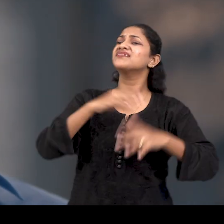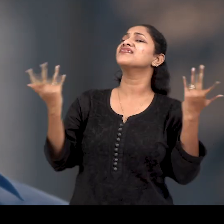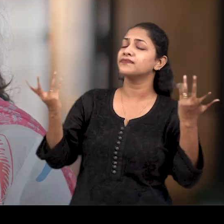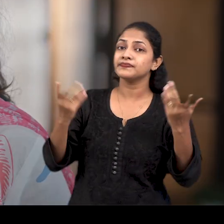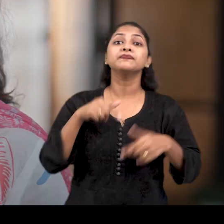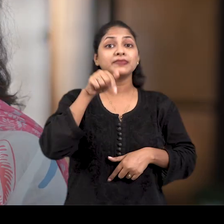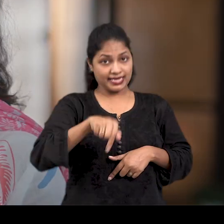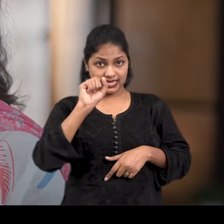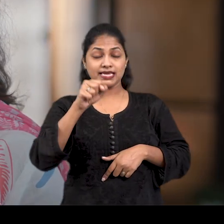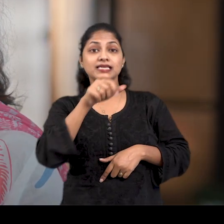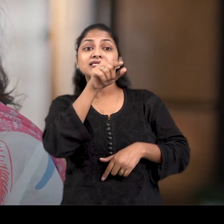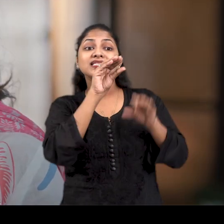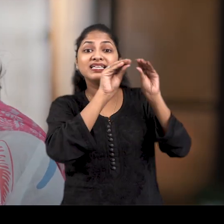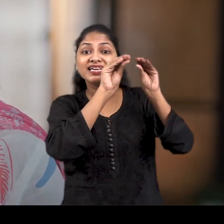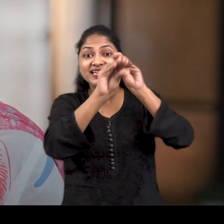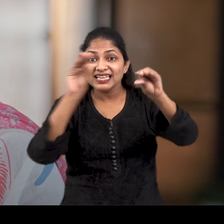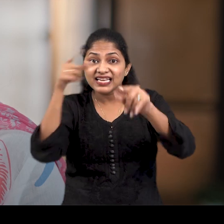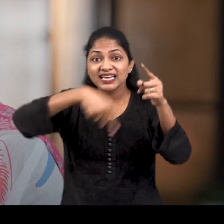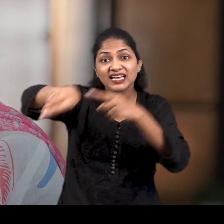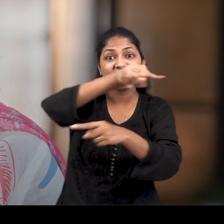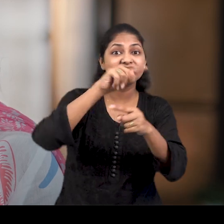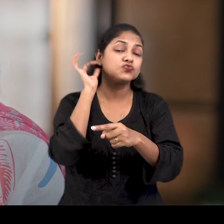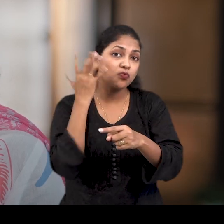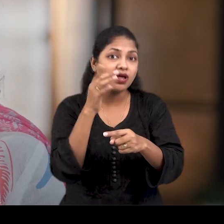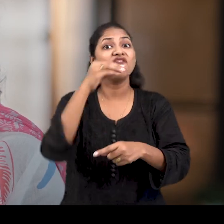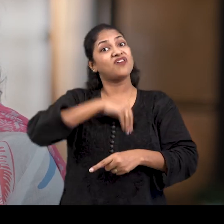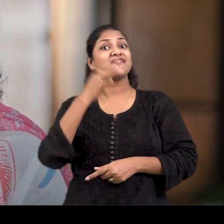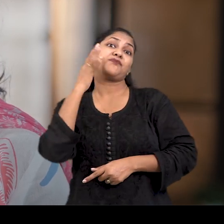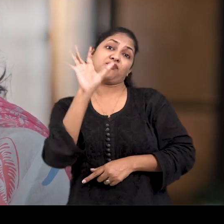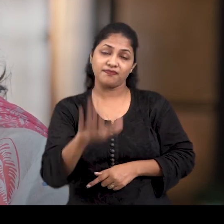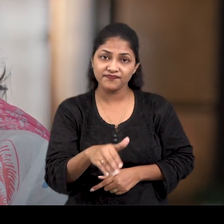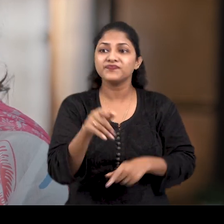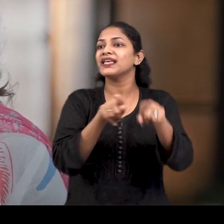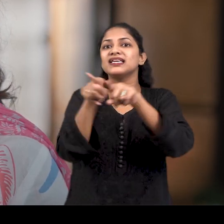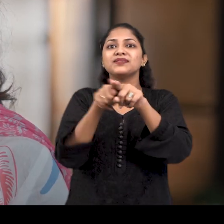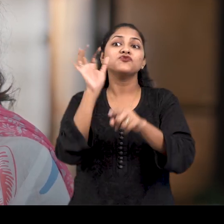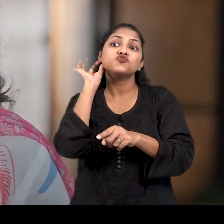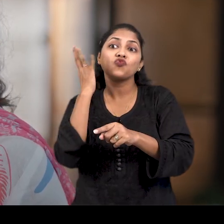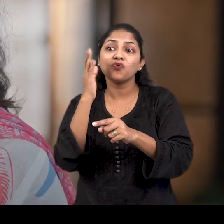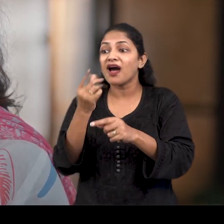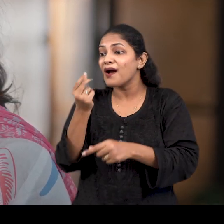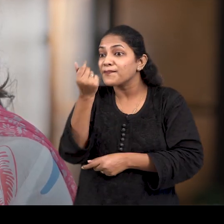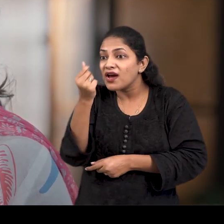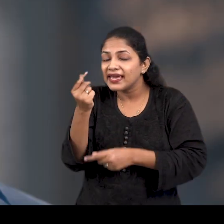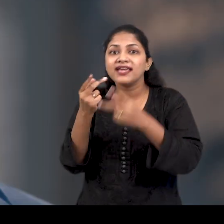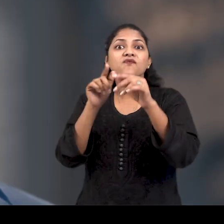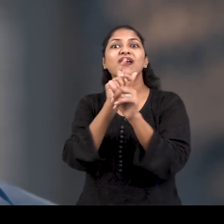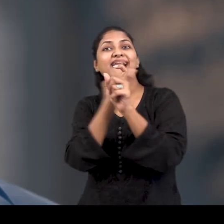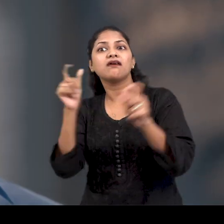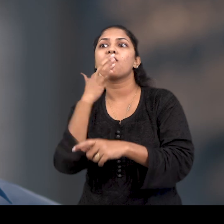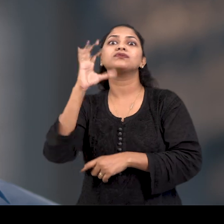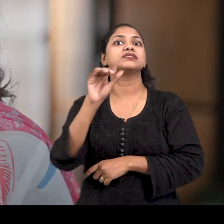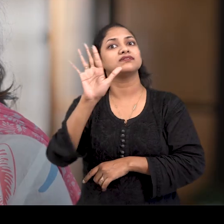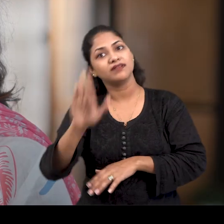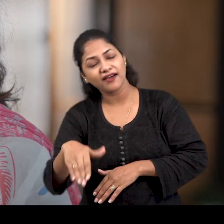എന്താ പ്രയോജനം? ഇവയിൽ നിക്ഷേപിക്കുന്നത് കൊണ്ട് ചില പ്രധാനപ്പെട്ട നേട്ടങ്ങളുണ്ട്. അതായത് സ്വർണത്തിന്റെ വിലയിൽ നിങ്ങൾക്ക് സുതാര്യത